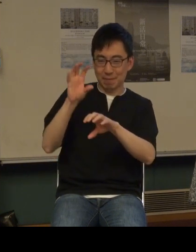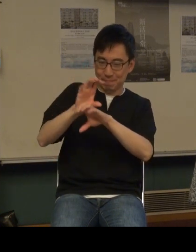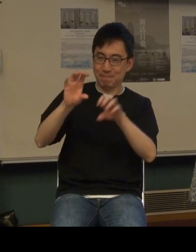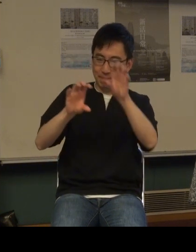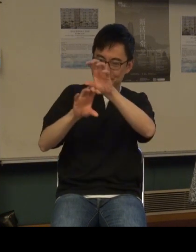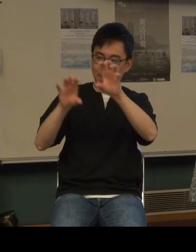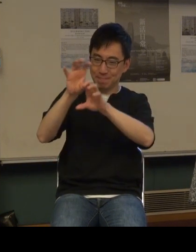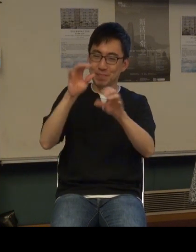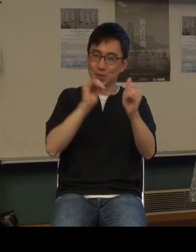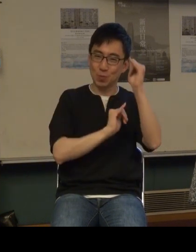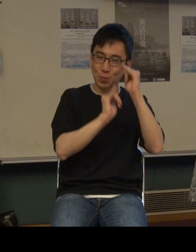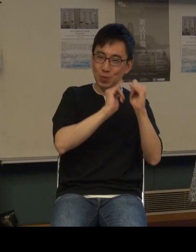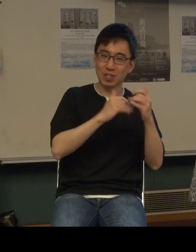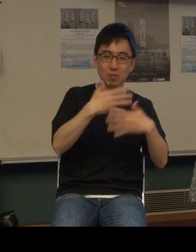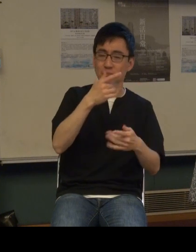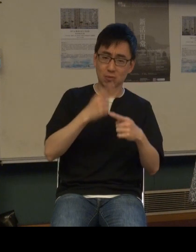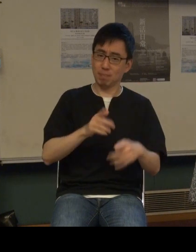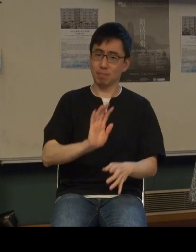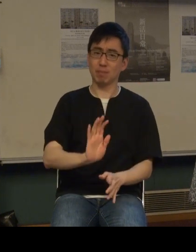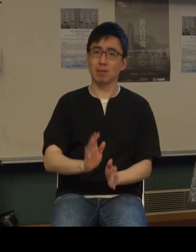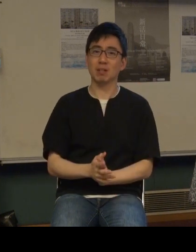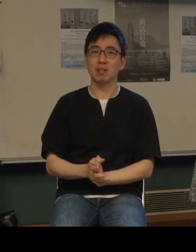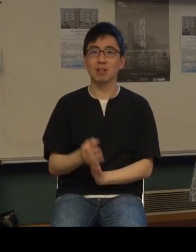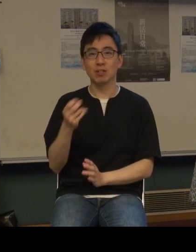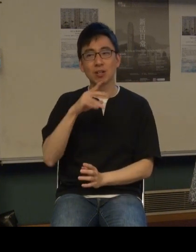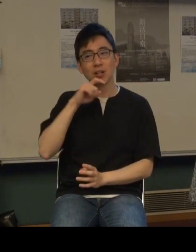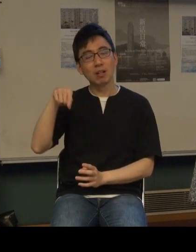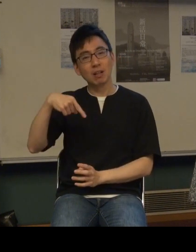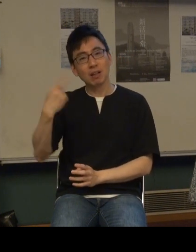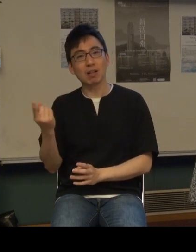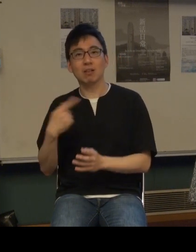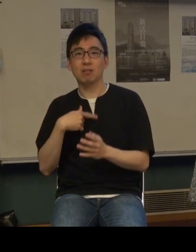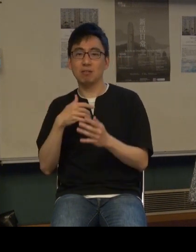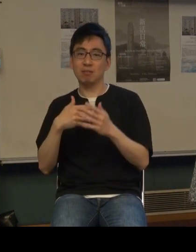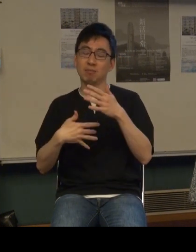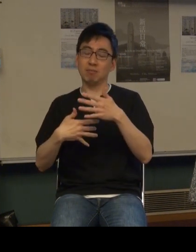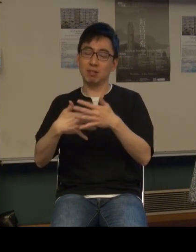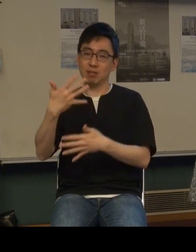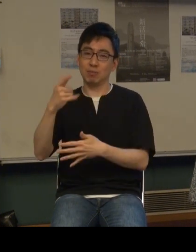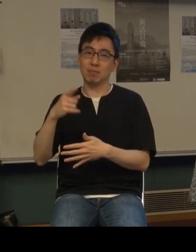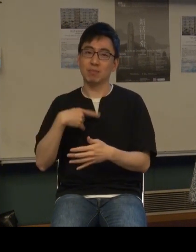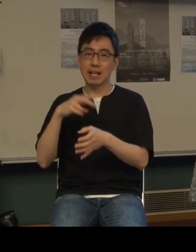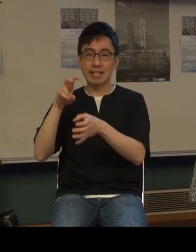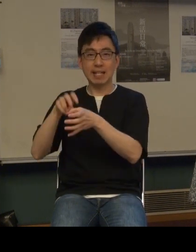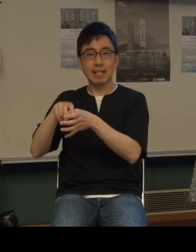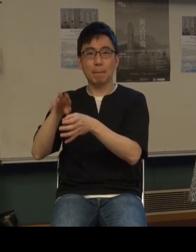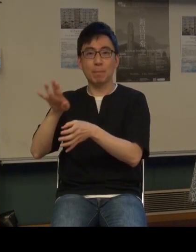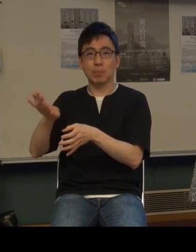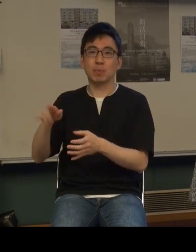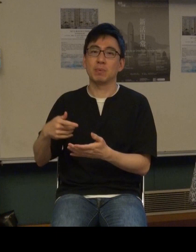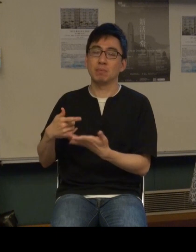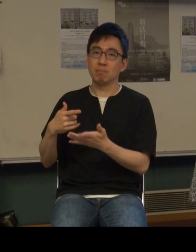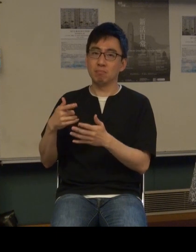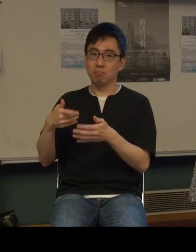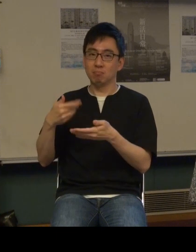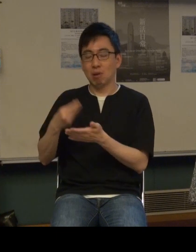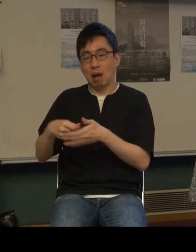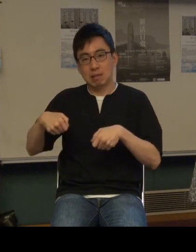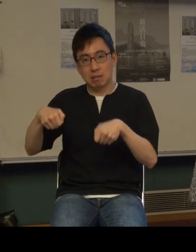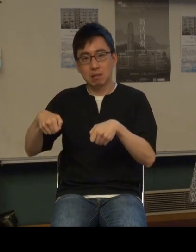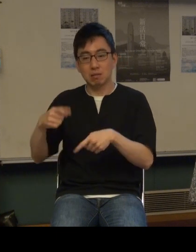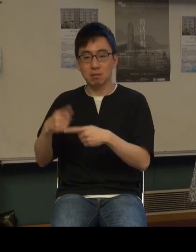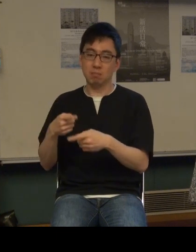就唔係嘅。而同樣的建築風格咧，喺另一個喺西營盤街市咧，我哋都見到嘅。咁同灣仔